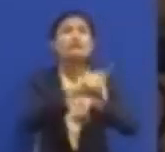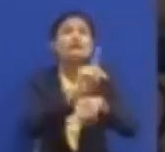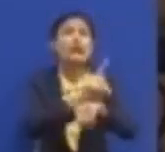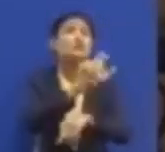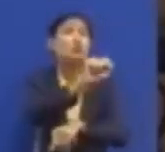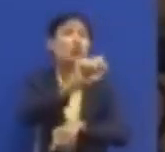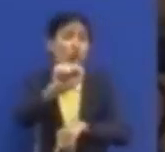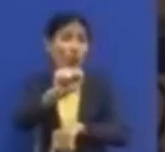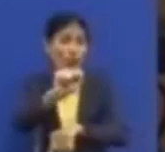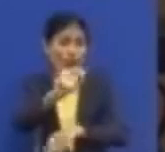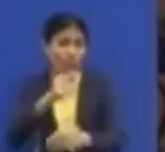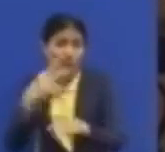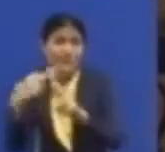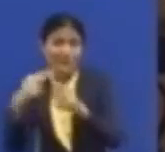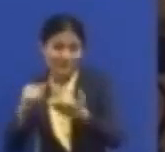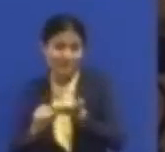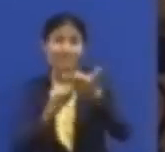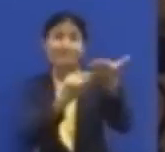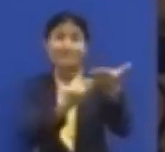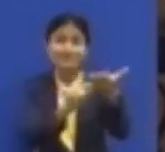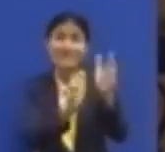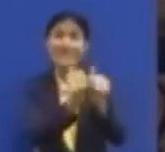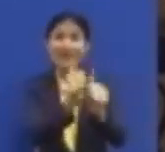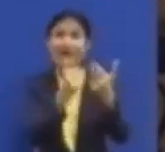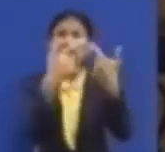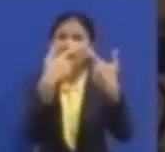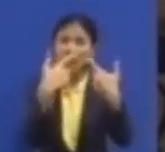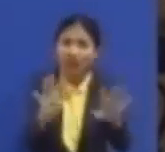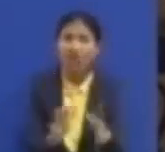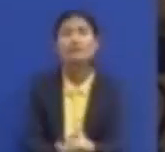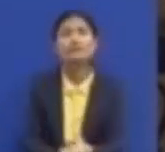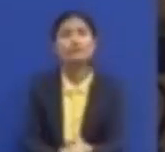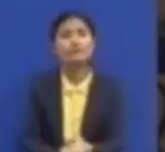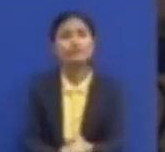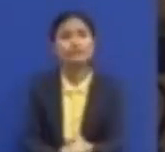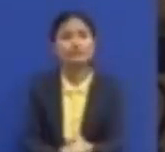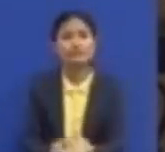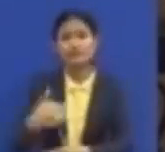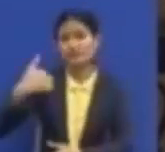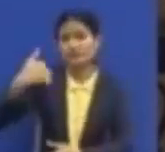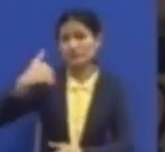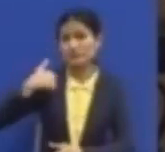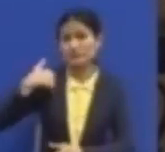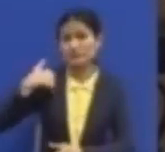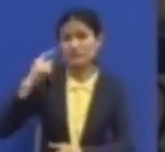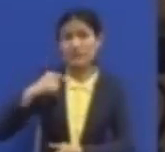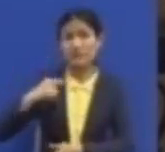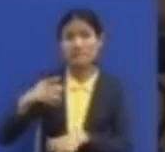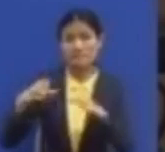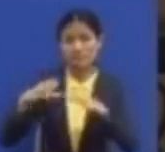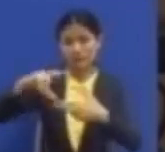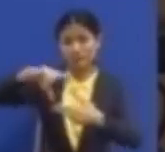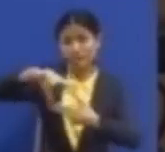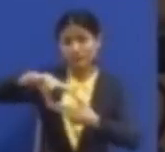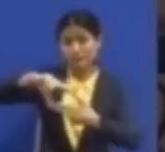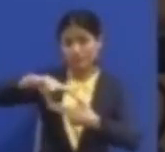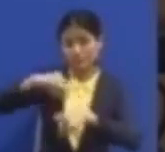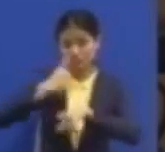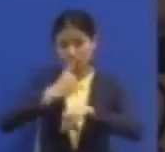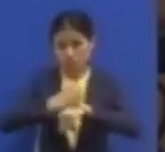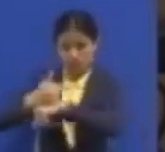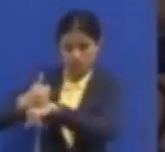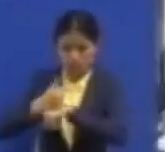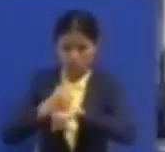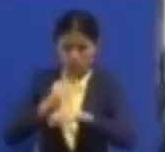เดียวกันบรรดาผู้หลักผู้ใหญ่ของทางพรรคก็ได้มีการพบปะแล้วก็คุยห